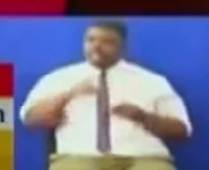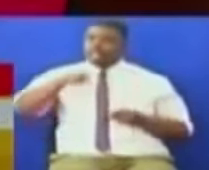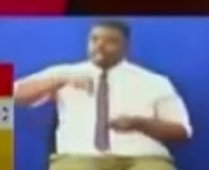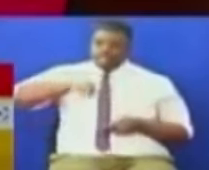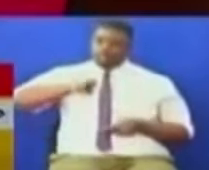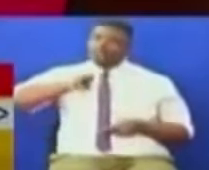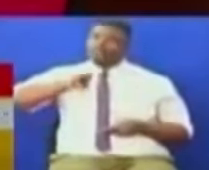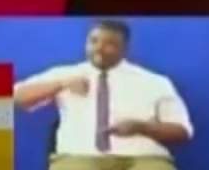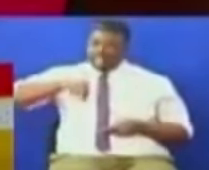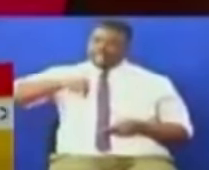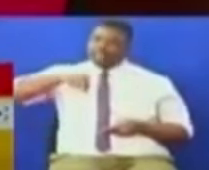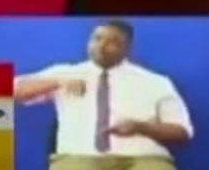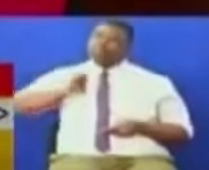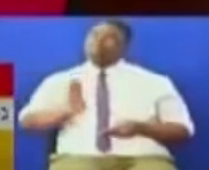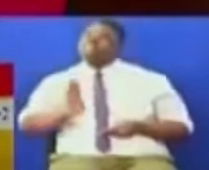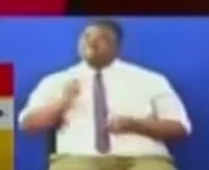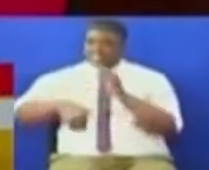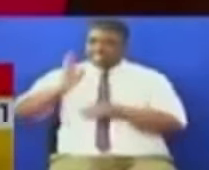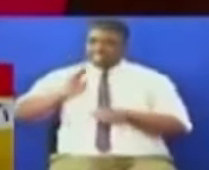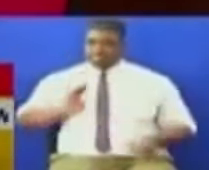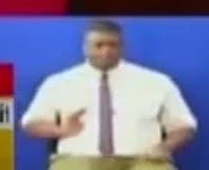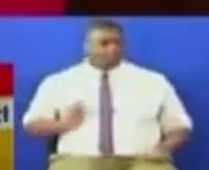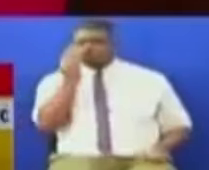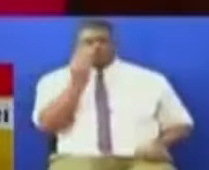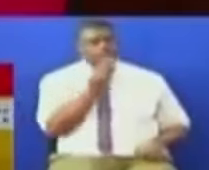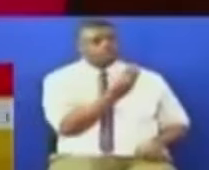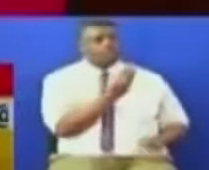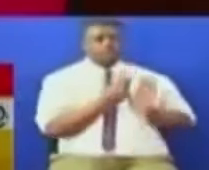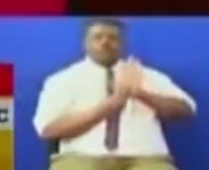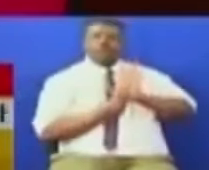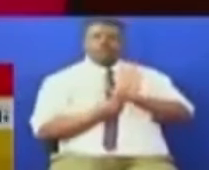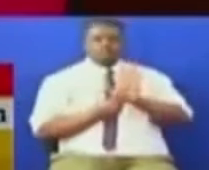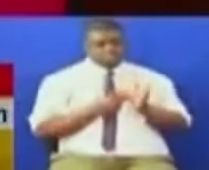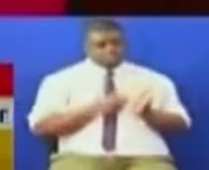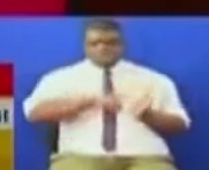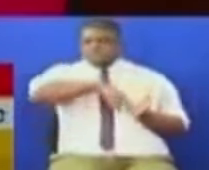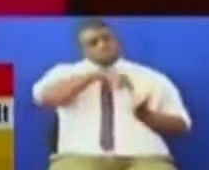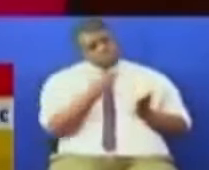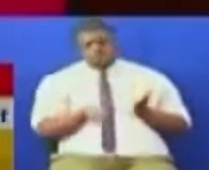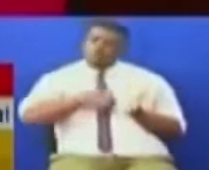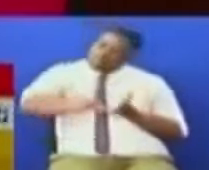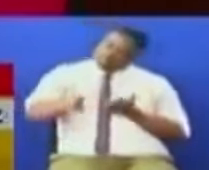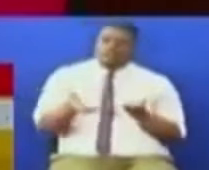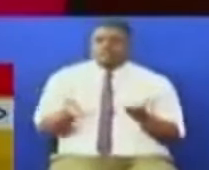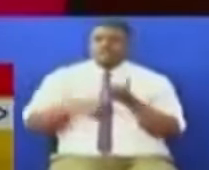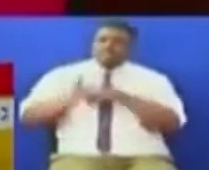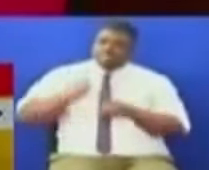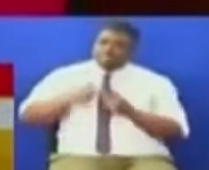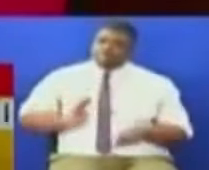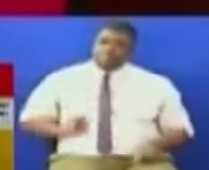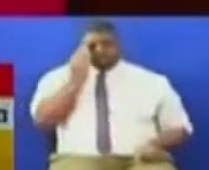na benki nyingine ambao ni zaidi ya bilioni 48, wakashindwa kulipa mkopo. Kwa hiyo zile collateral zaidi ya bilioni